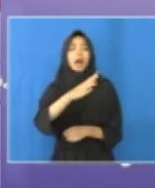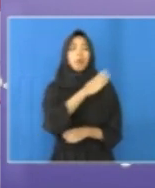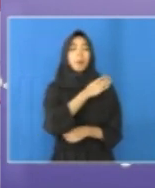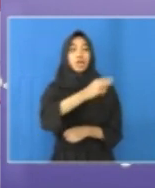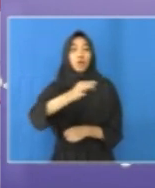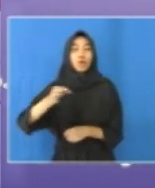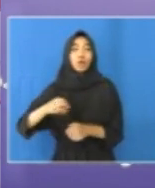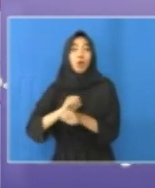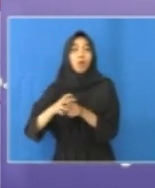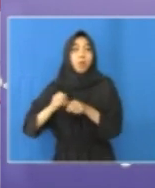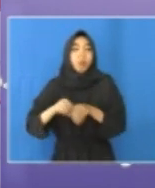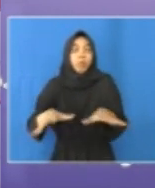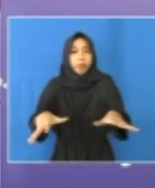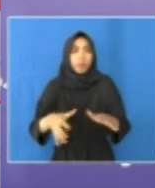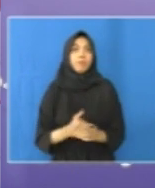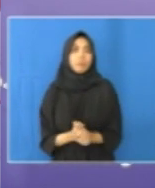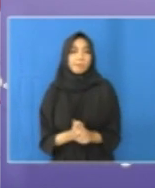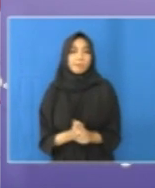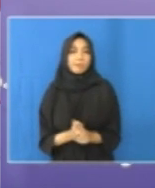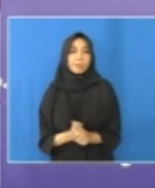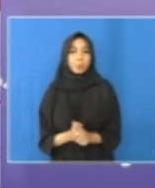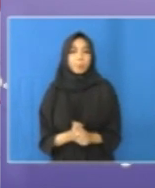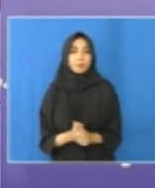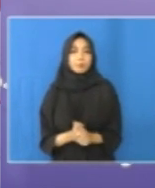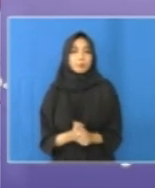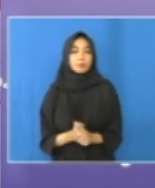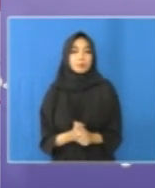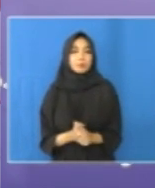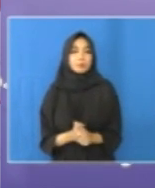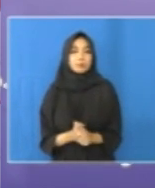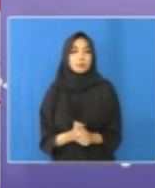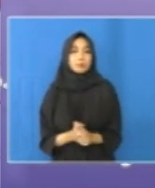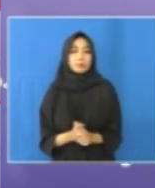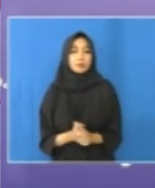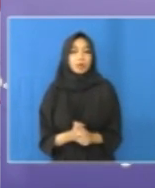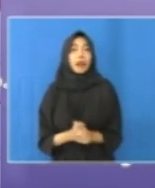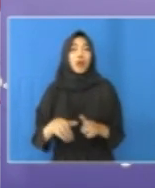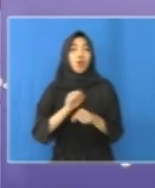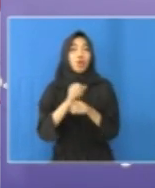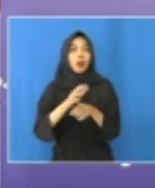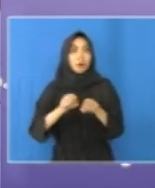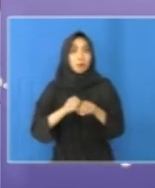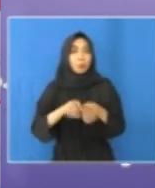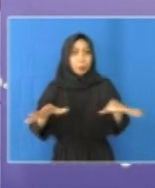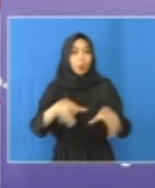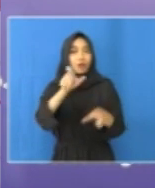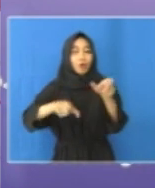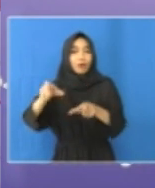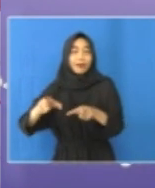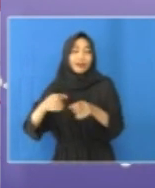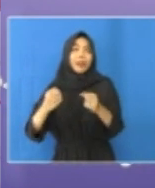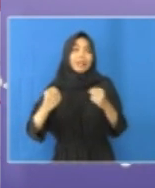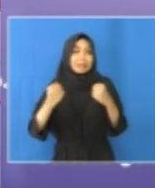kota Hai saudara-saudara kalau kita lihat sebaran distribusi pasien sembuh